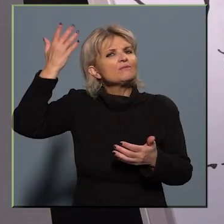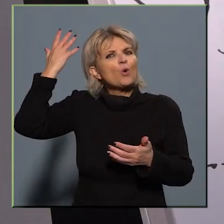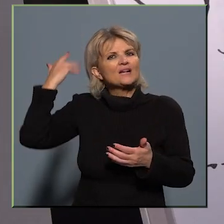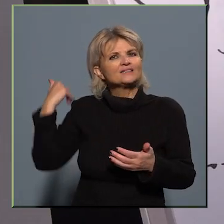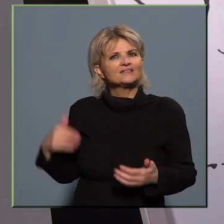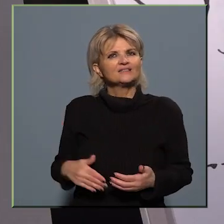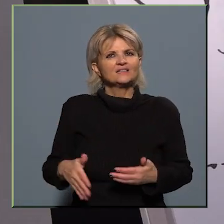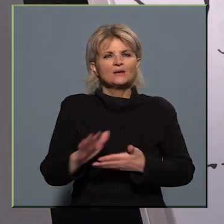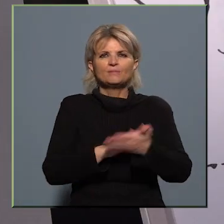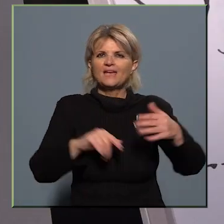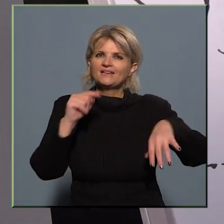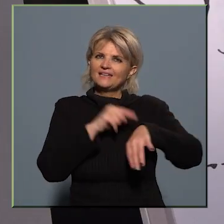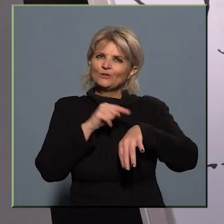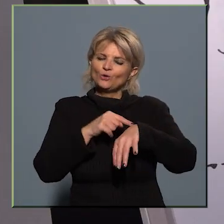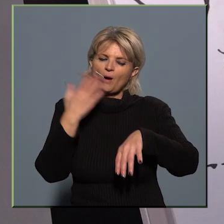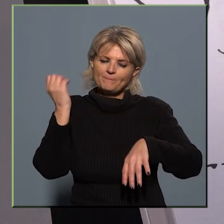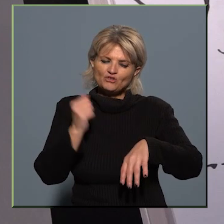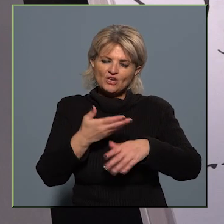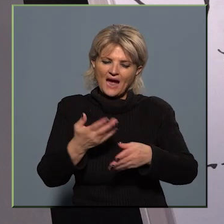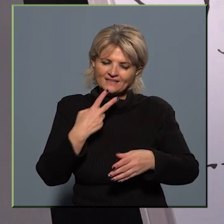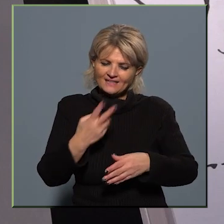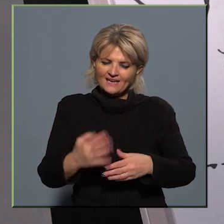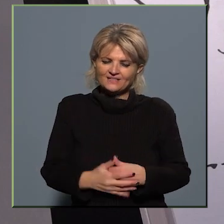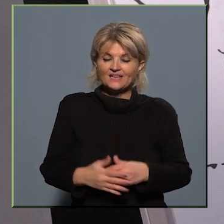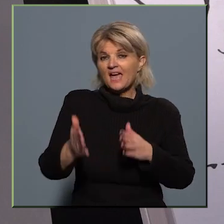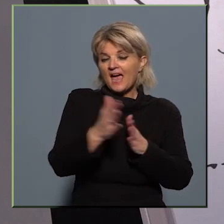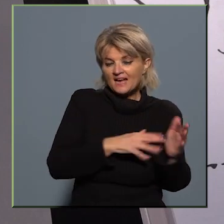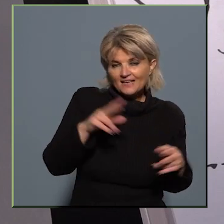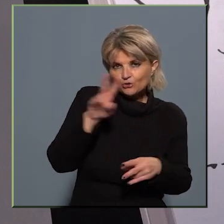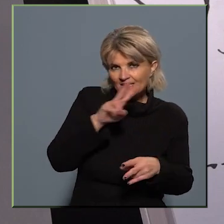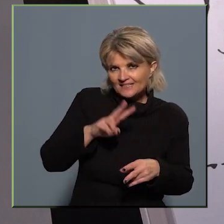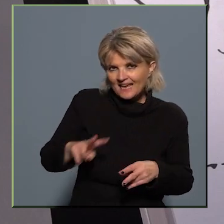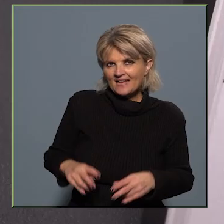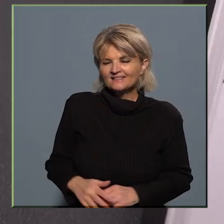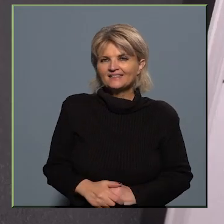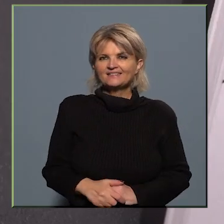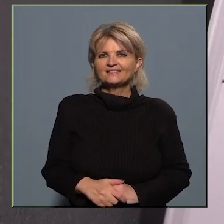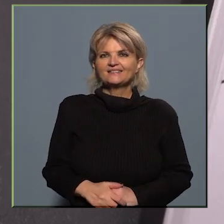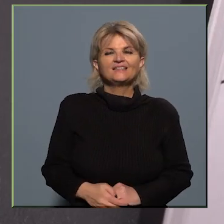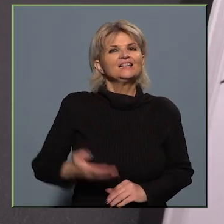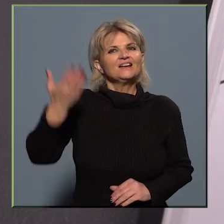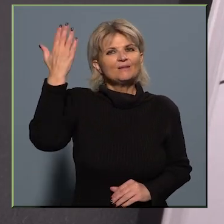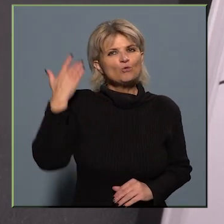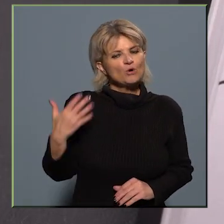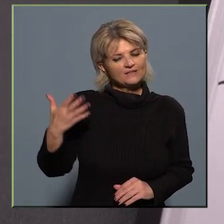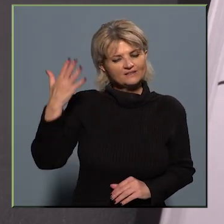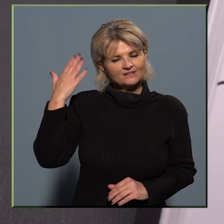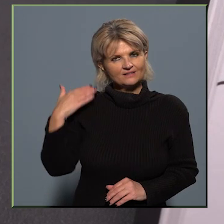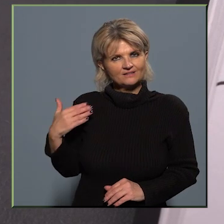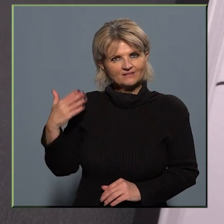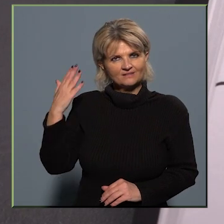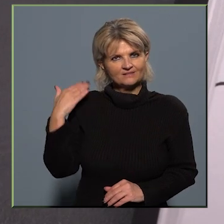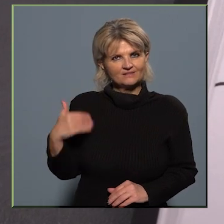hogyha a bugyli bicskát elkezdjük nézegetni a múlt